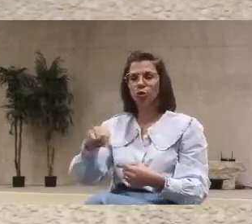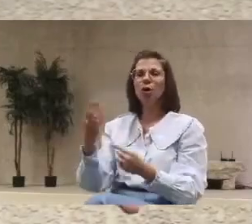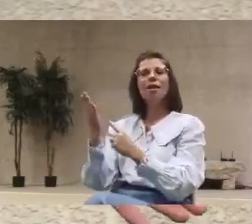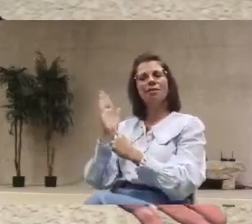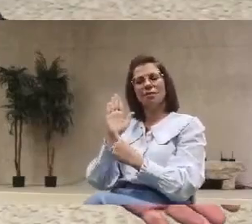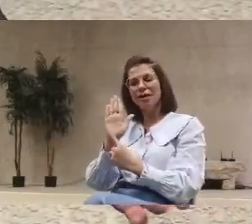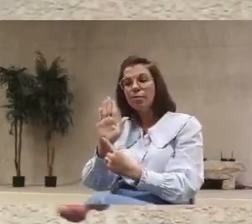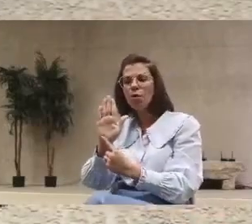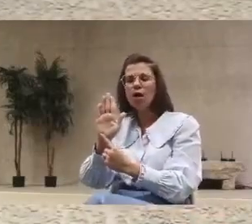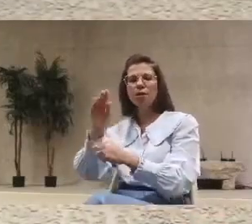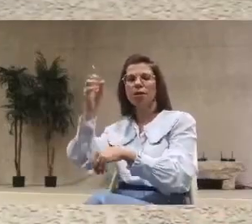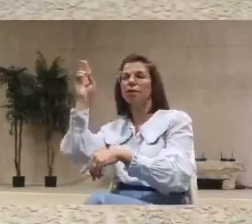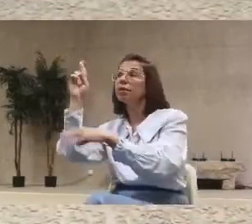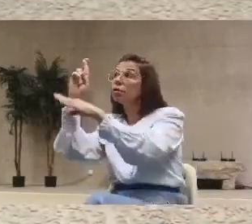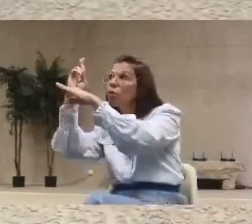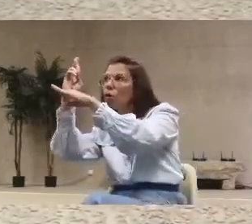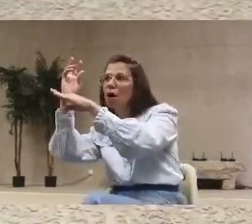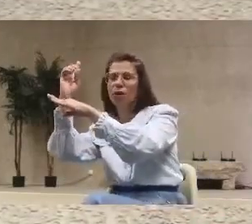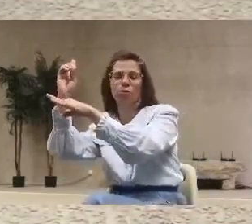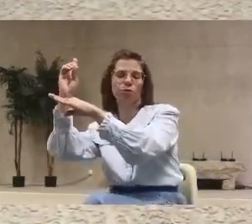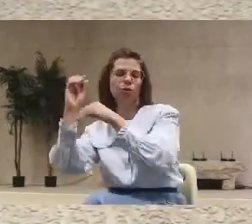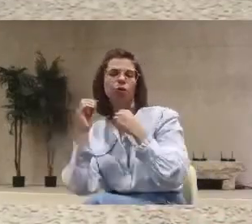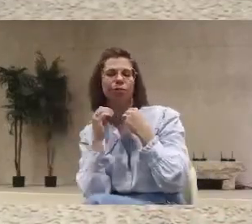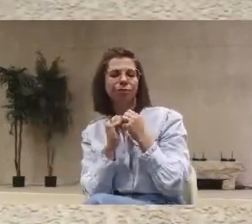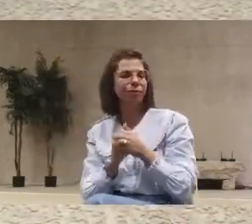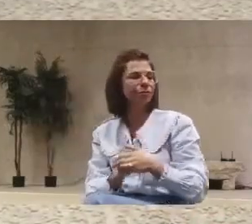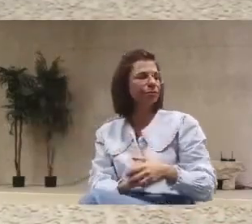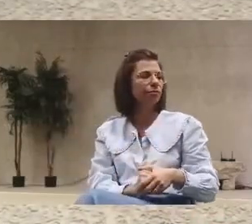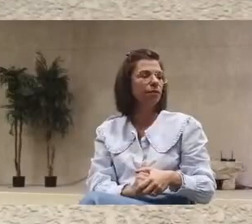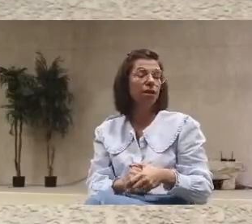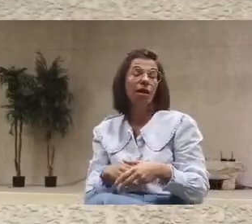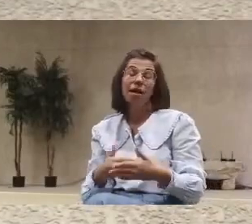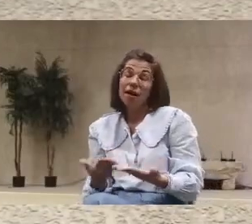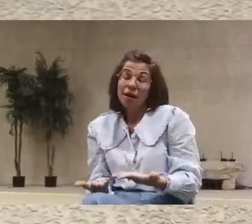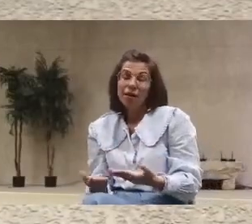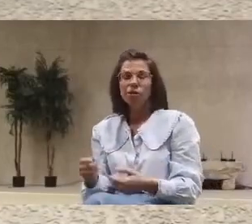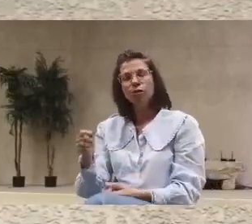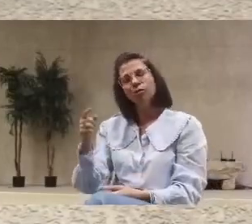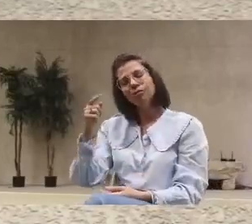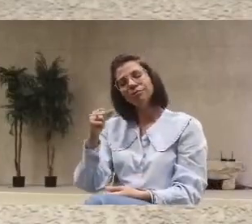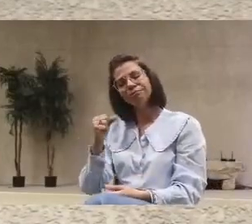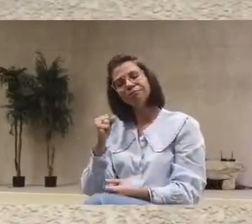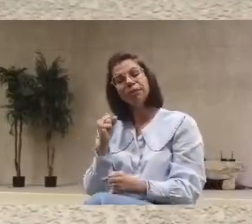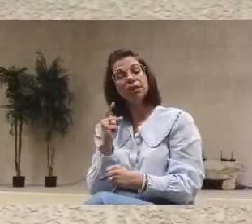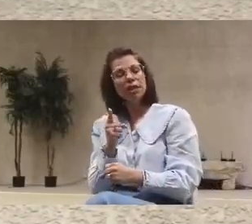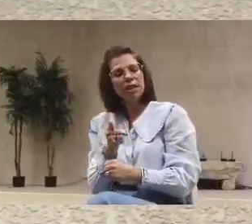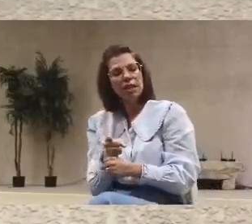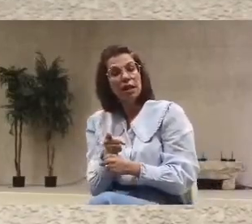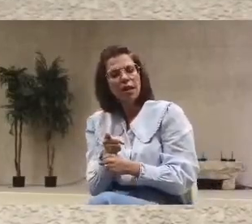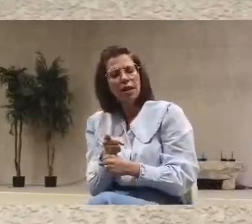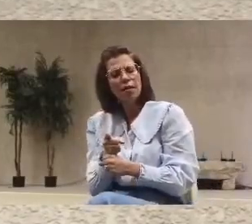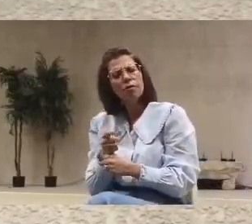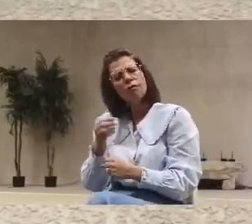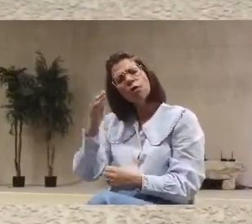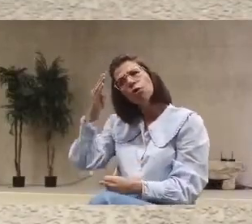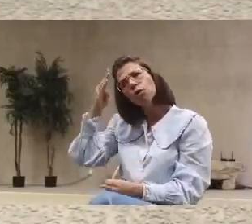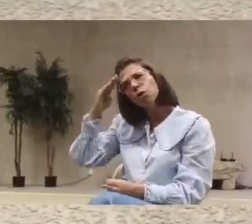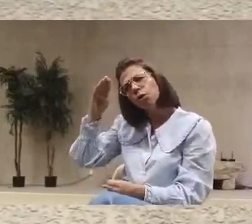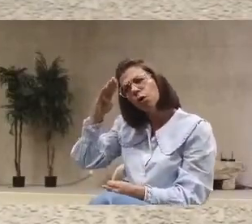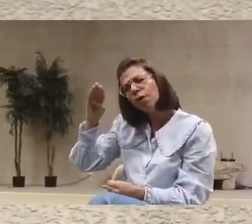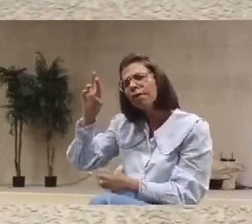Donc il nous faut bien savoir, il nous faut connaître, c'est quoi le royaume de Dieu ?